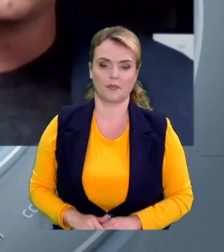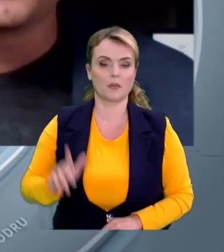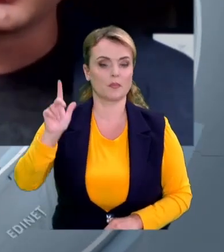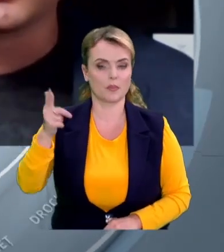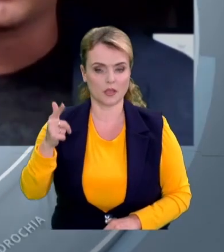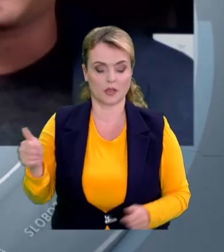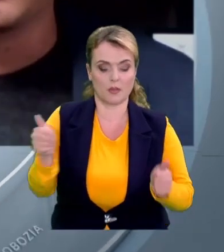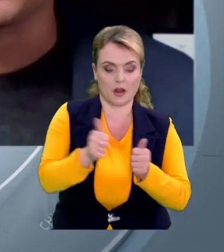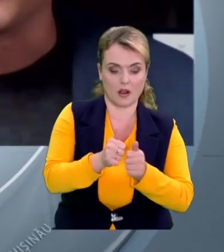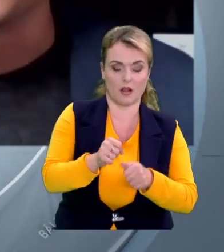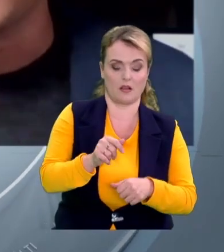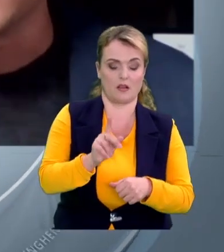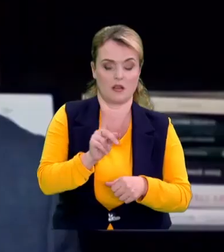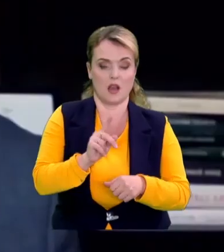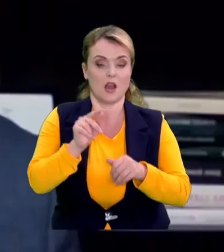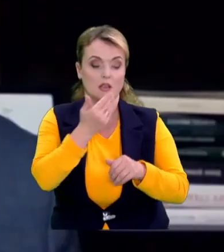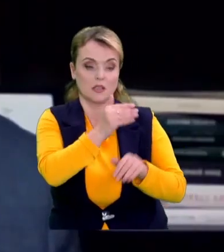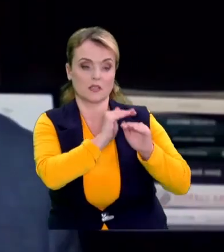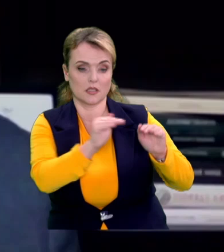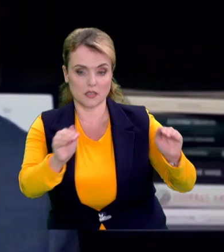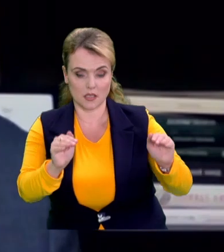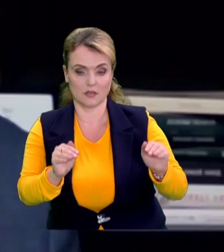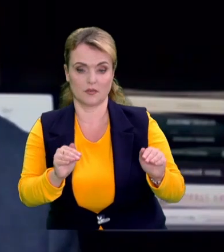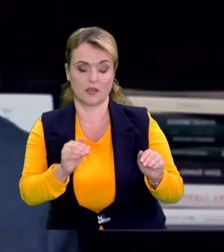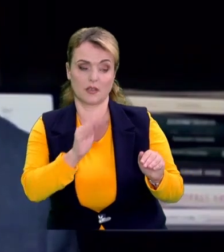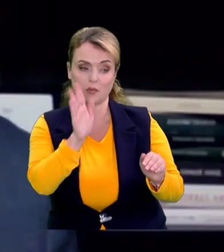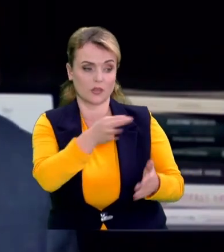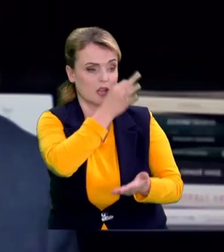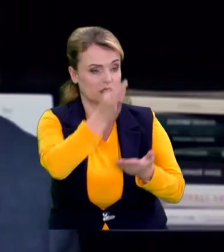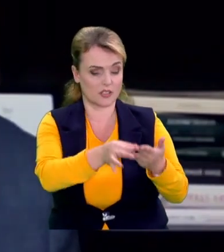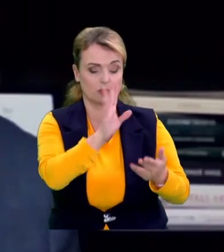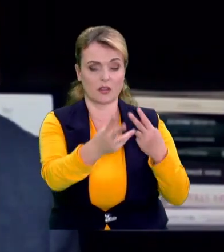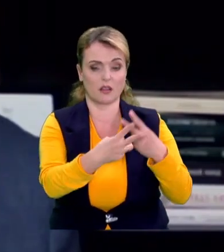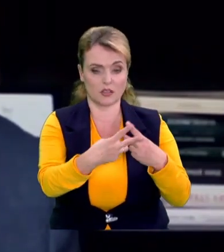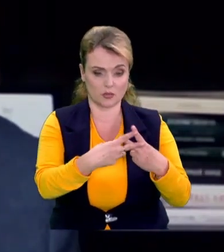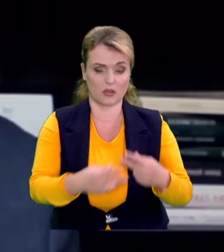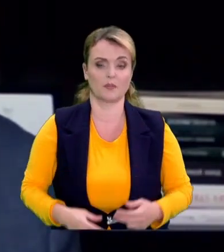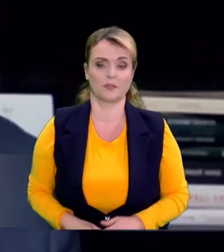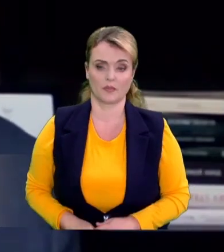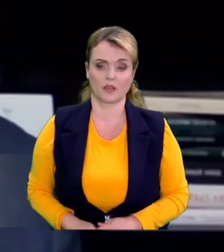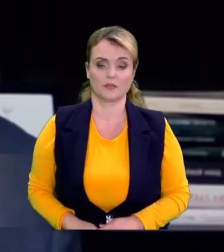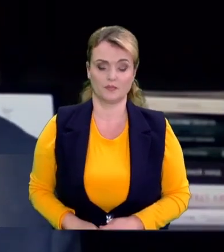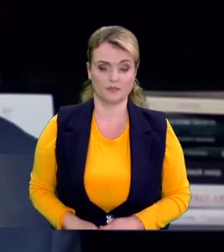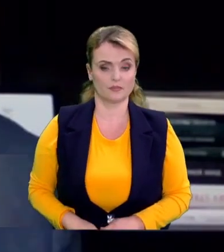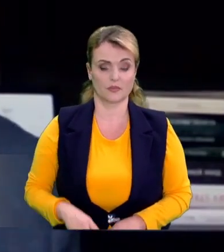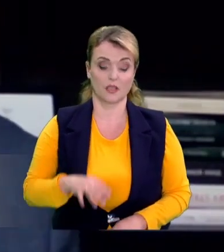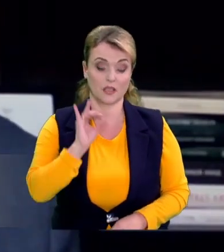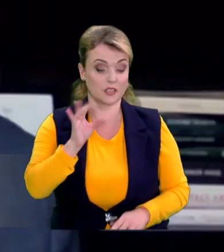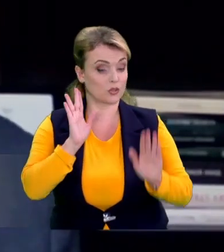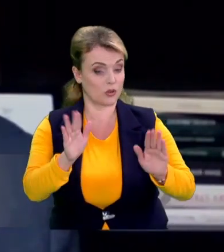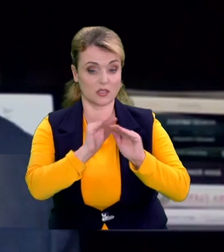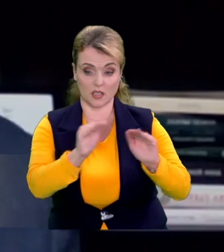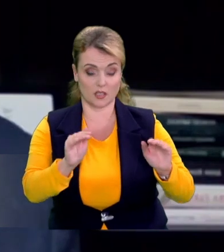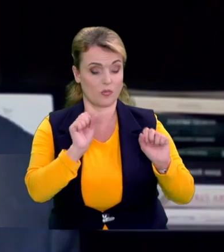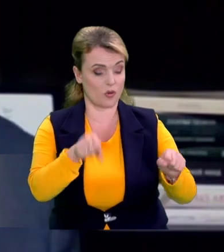pe lângă faptul că copiilor vor fi pasibili de răspundere penală, veți fi pasibili de răspundere penală și dumneavoastră. Pentru că